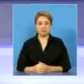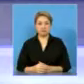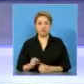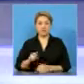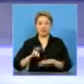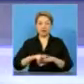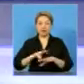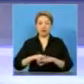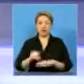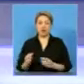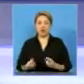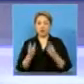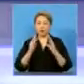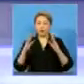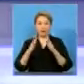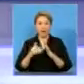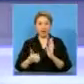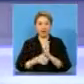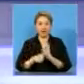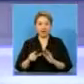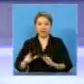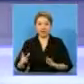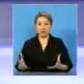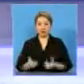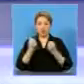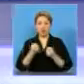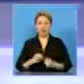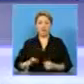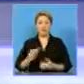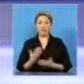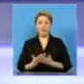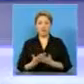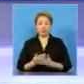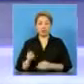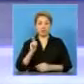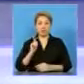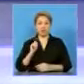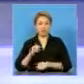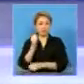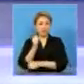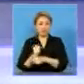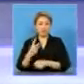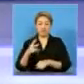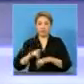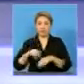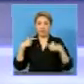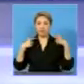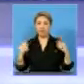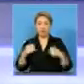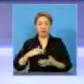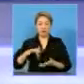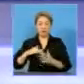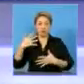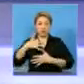Шахар полицейлері отқа оранған үйден 6 адамды құтқарып қалды. Облыстық мамандандырылған күзет қызметінің 2 полиция сержанты қаладағы көп